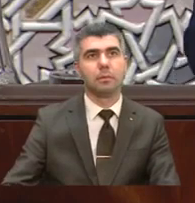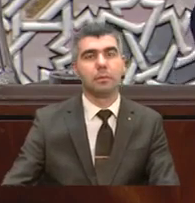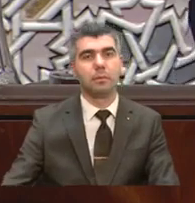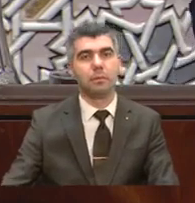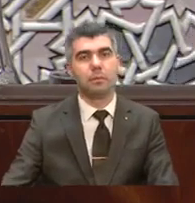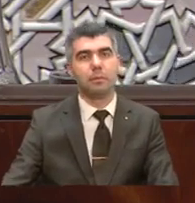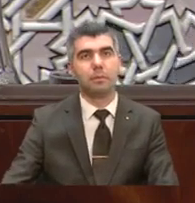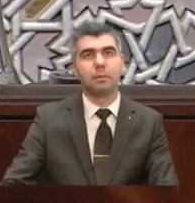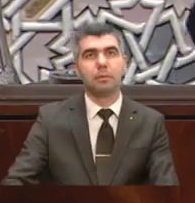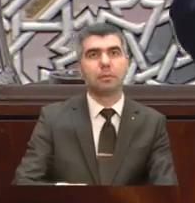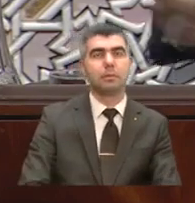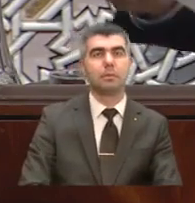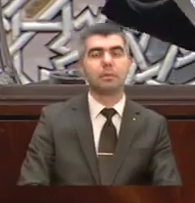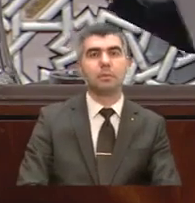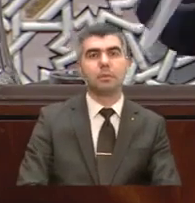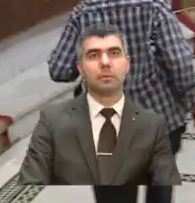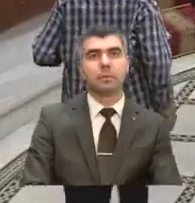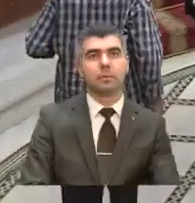المنسى.